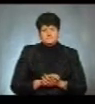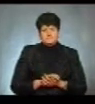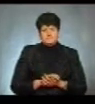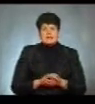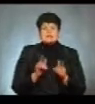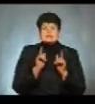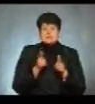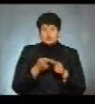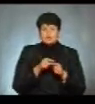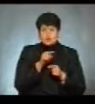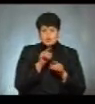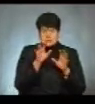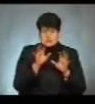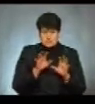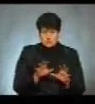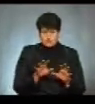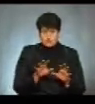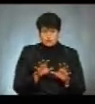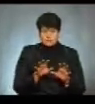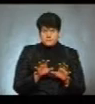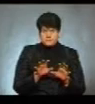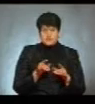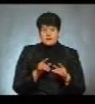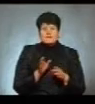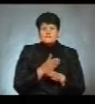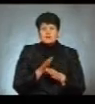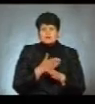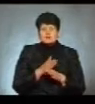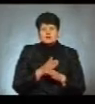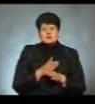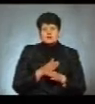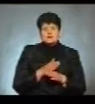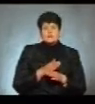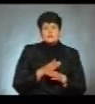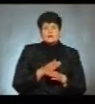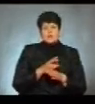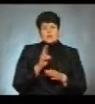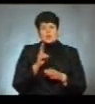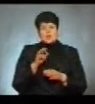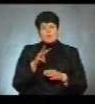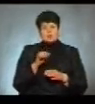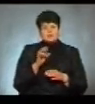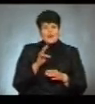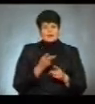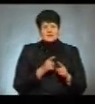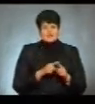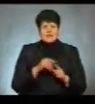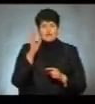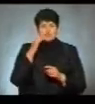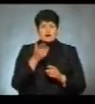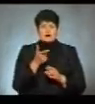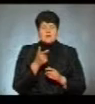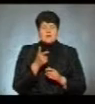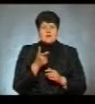Згідно даного закону, і відділимо комунальні послуги, житлові. Комунальна послуга – це, як ми говорили, вода, газ, світло. Значить, протягом